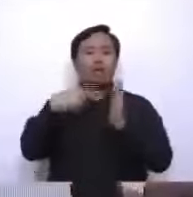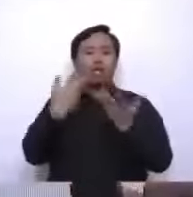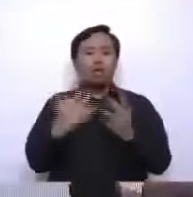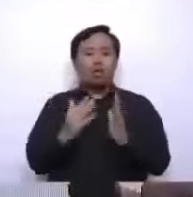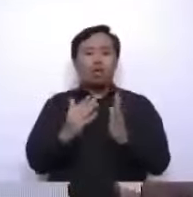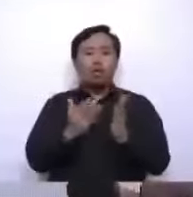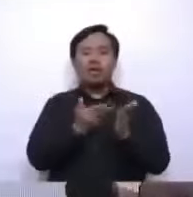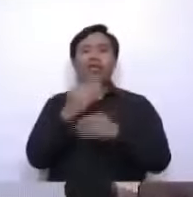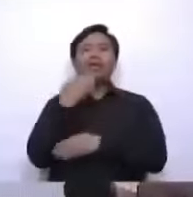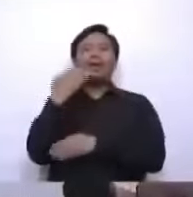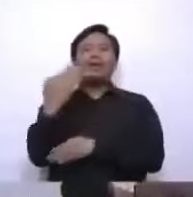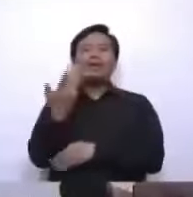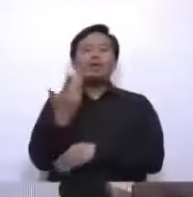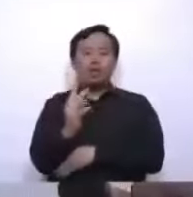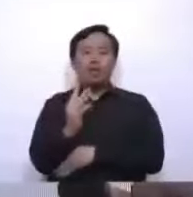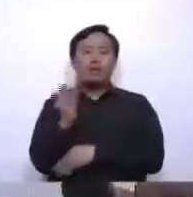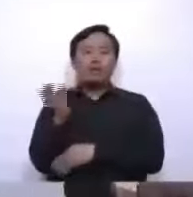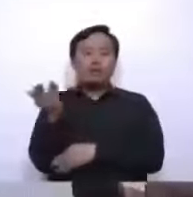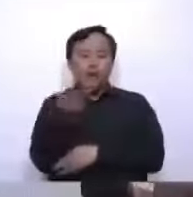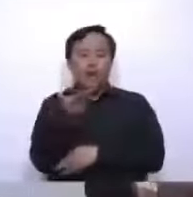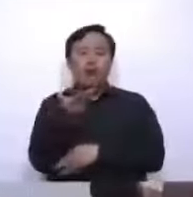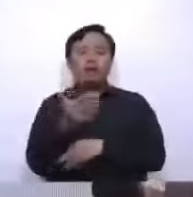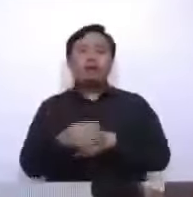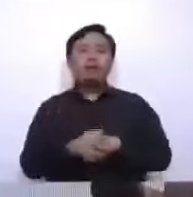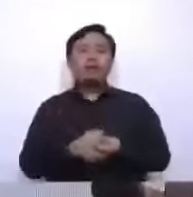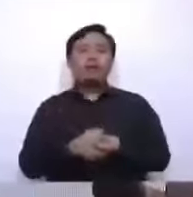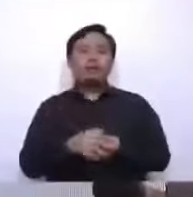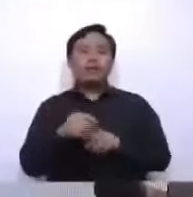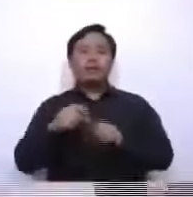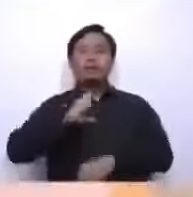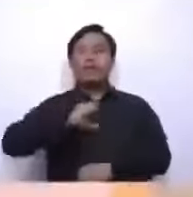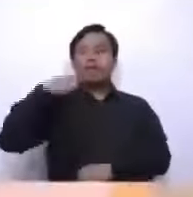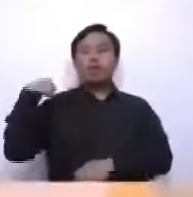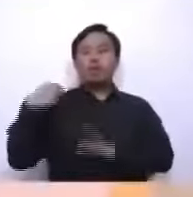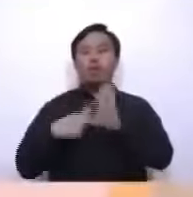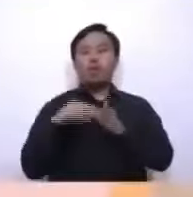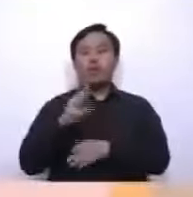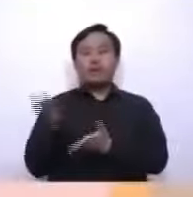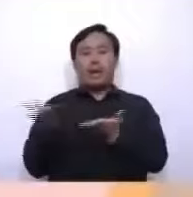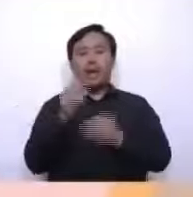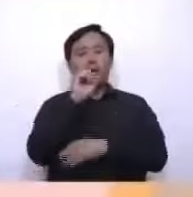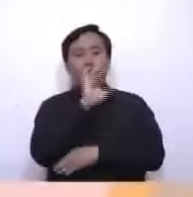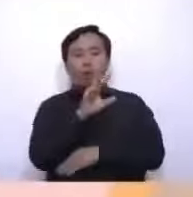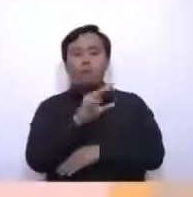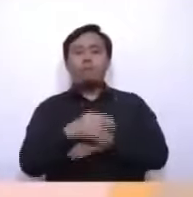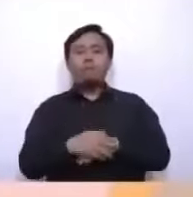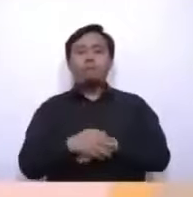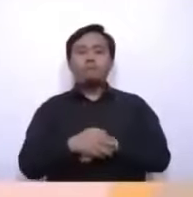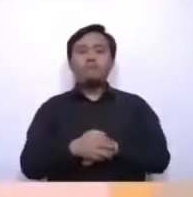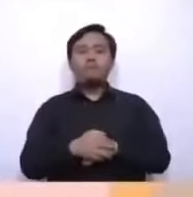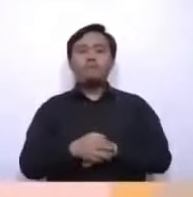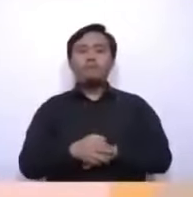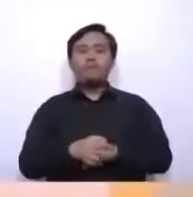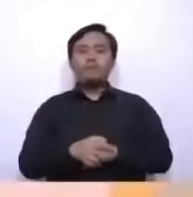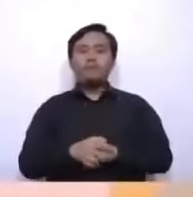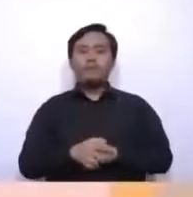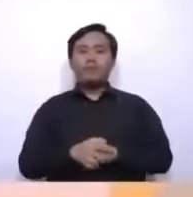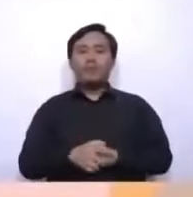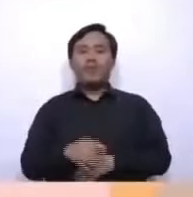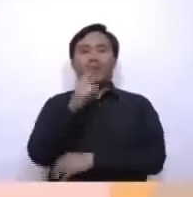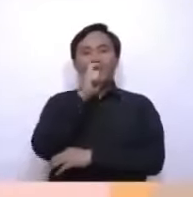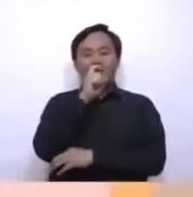juga tadi pertanyaan tadi sebagian oleh. Tadi sudah ditanyakan oleh Cagub nomor urut 3, silakan dijawab pertanyaannya Bapak. Saya ingin bertanya Bapak, berang. Bapak,